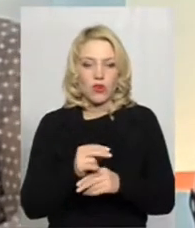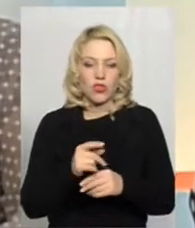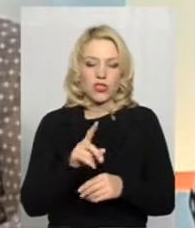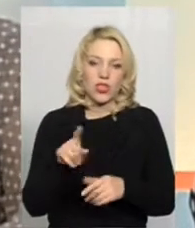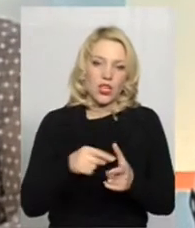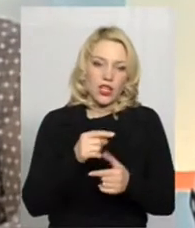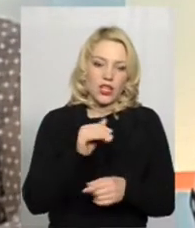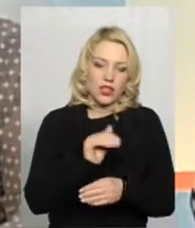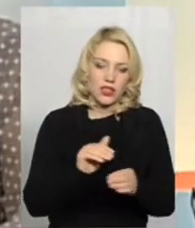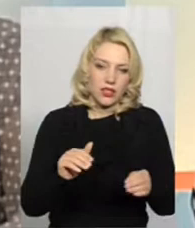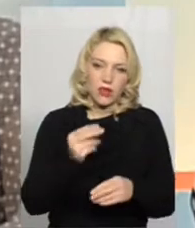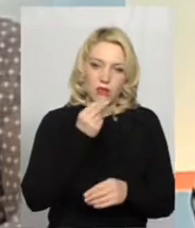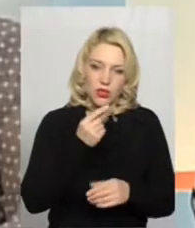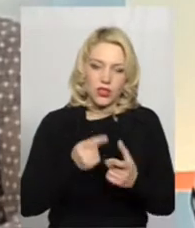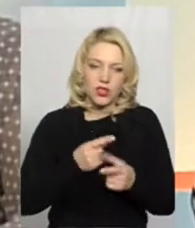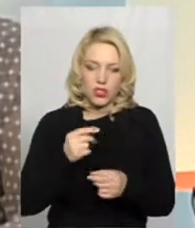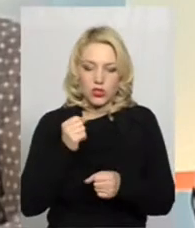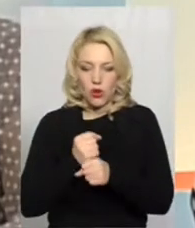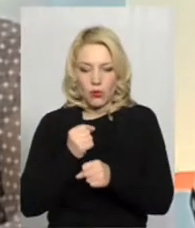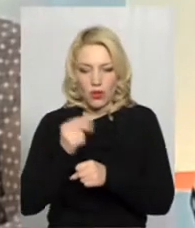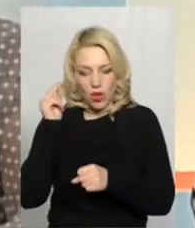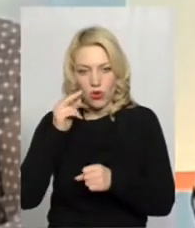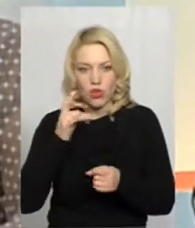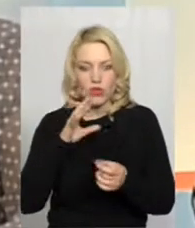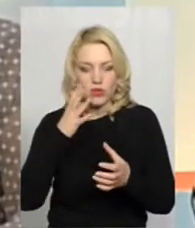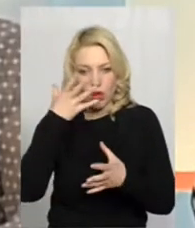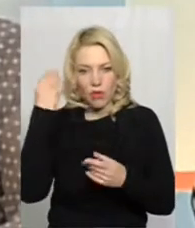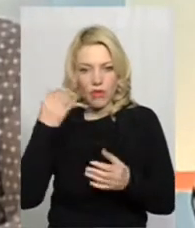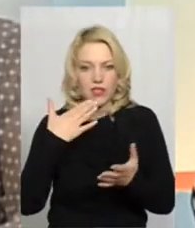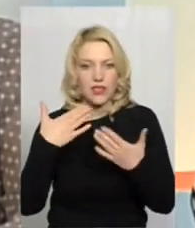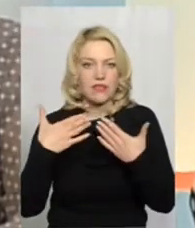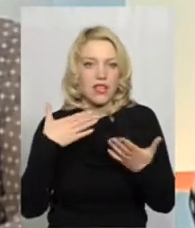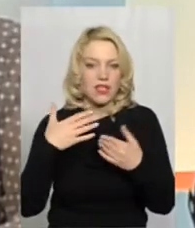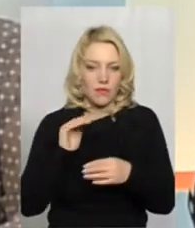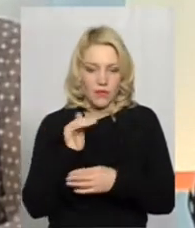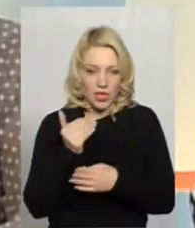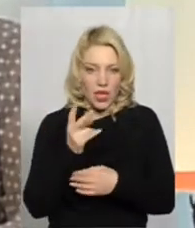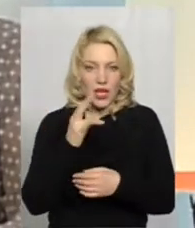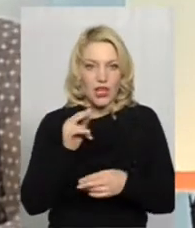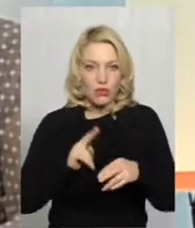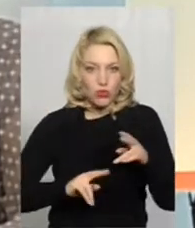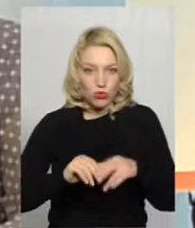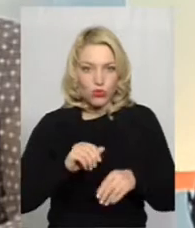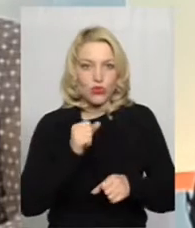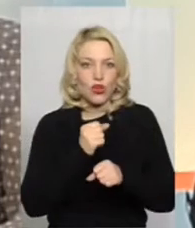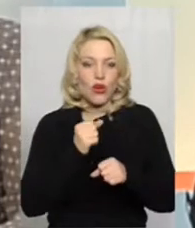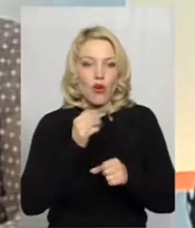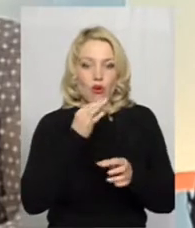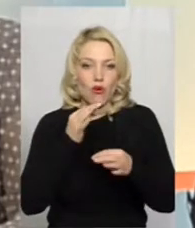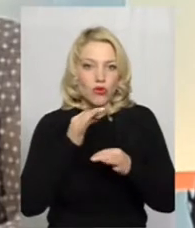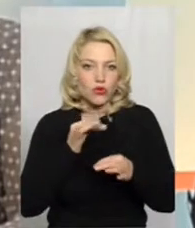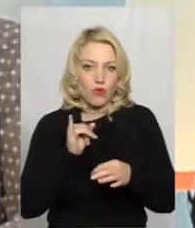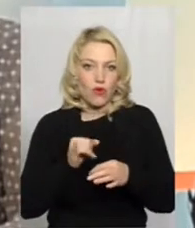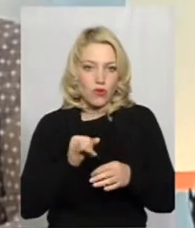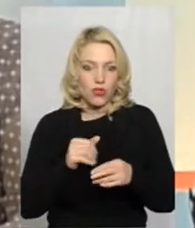чи поїла, чи зробила уроки, але забувається про людські взаємини, про людські стосунки. І будуючи розмову і самі